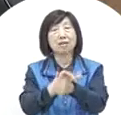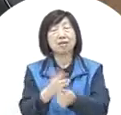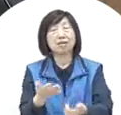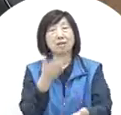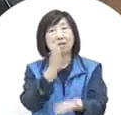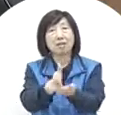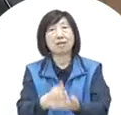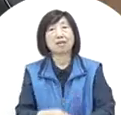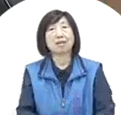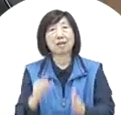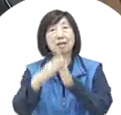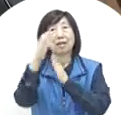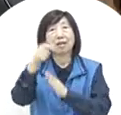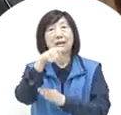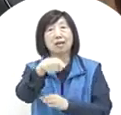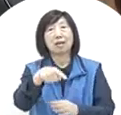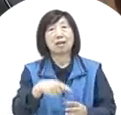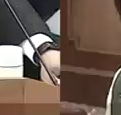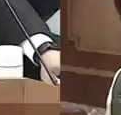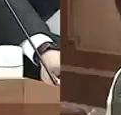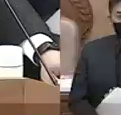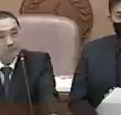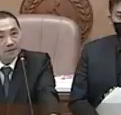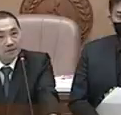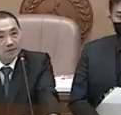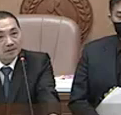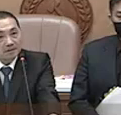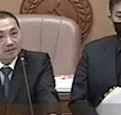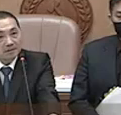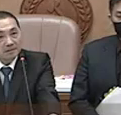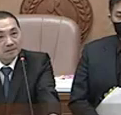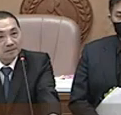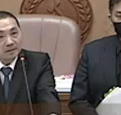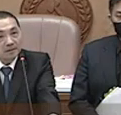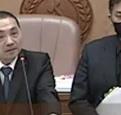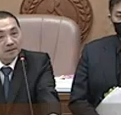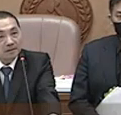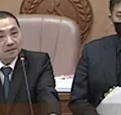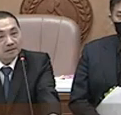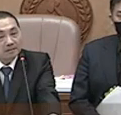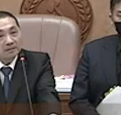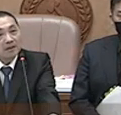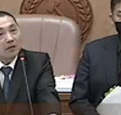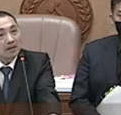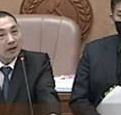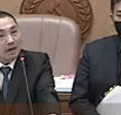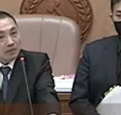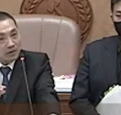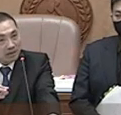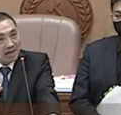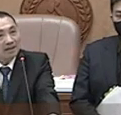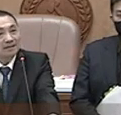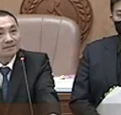给予医疗的支援，我们也给予非常多的支援。 局长，局长， 在这 当市长回